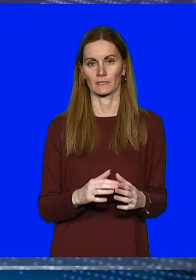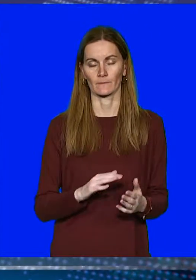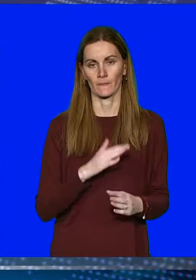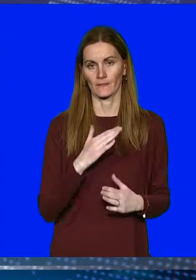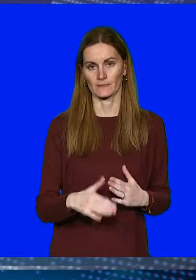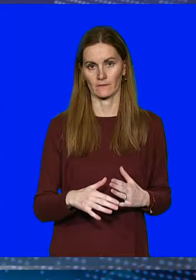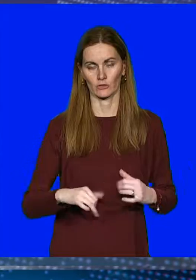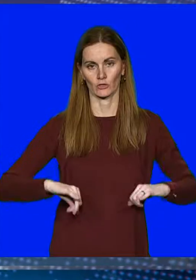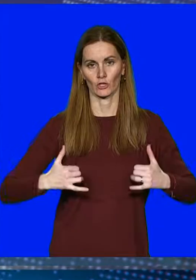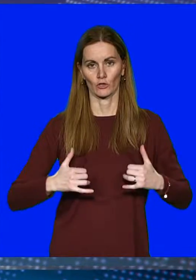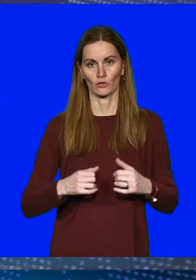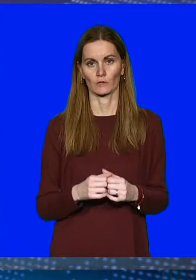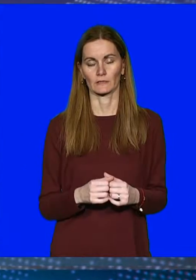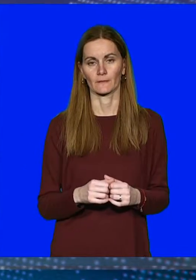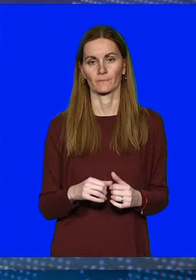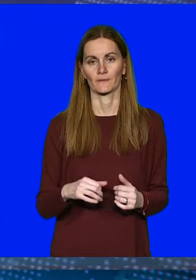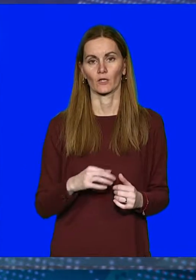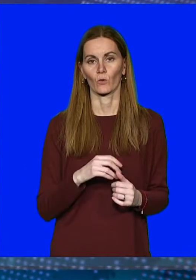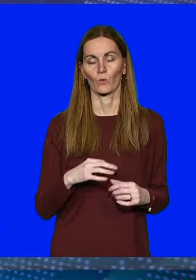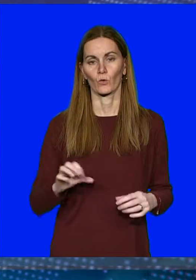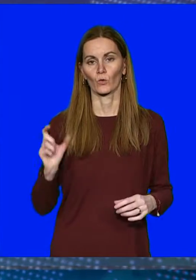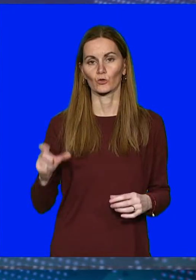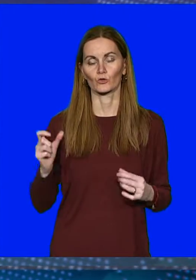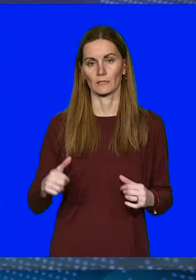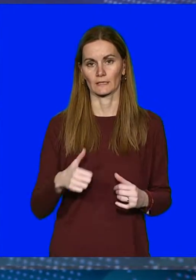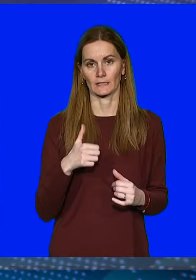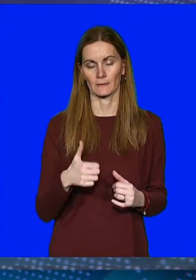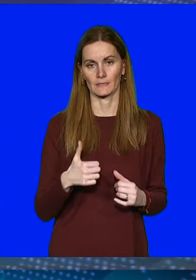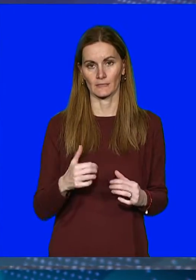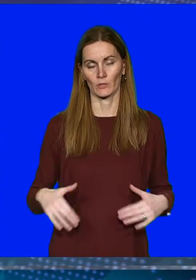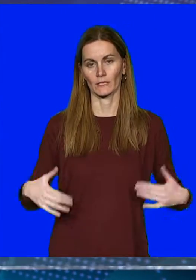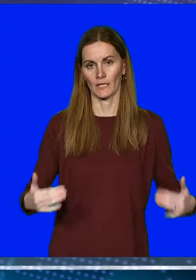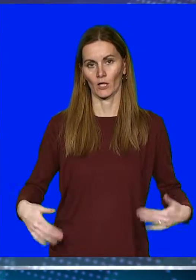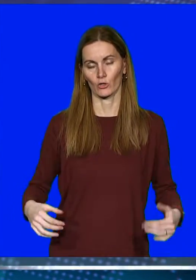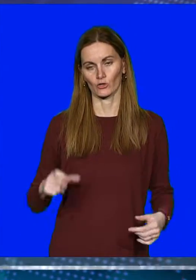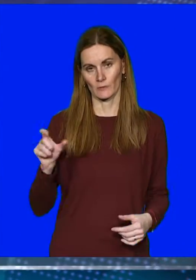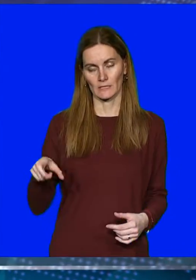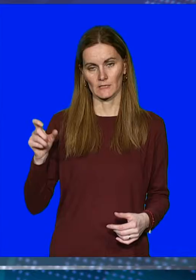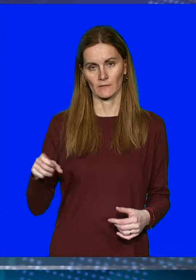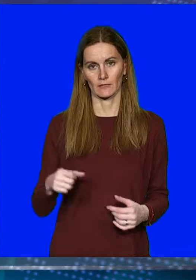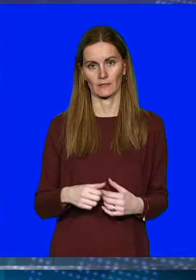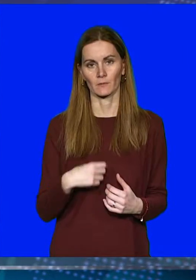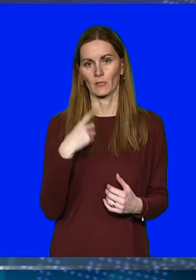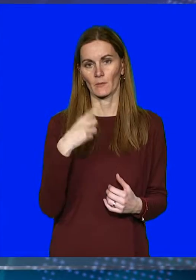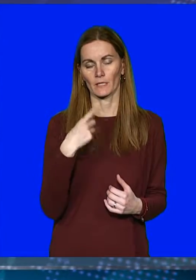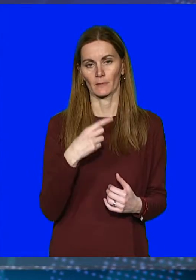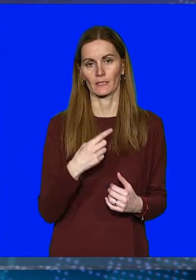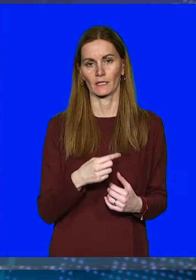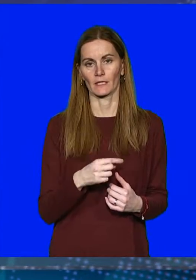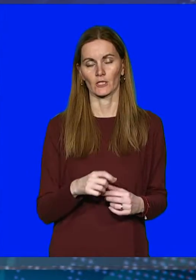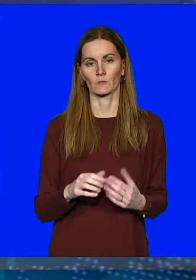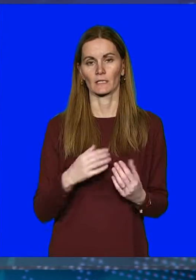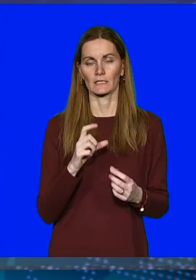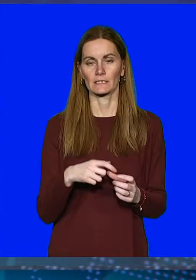višoj godini studija. U kategoriji studenata osoba s invaliditetom pravo na stipendiju ostvarila je jedna osoba. Prema